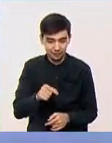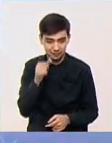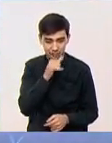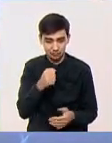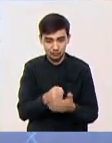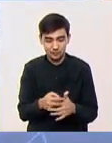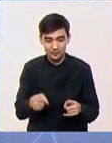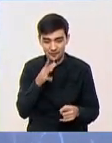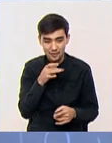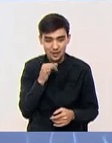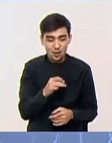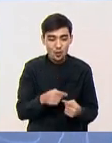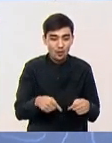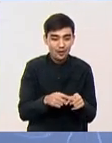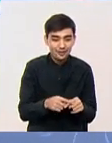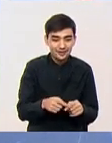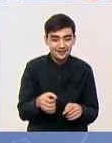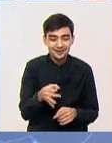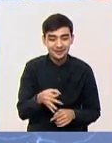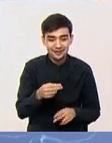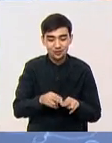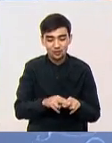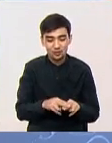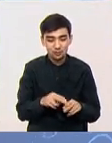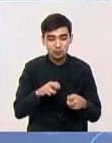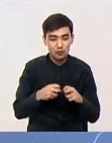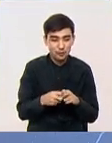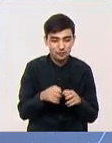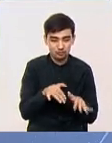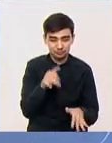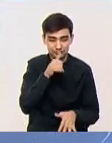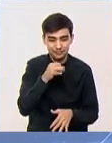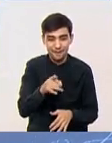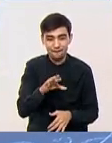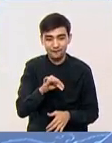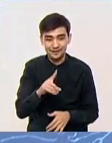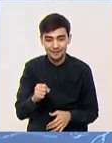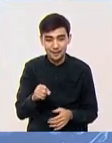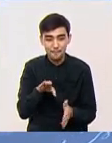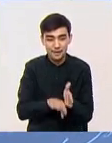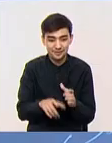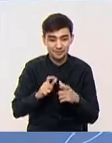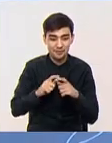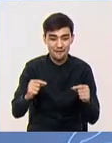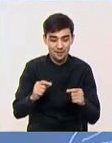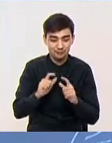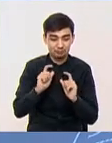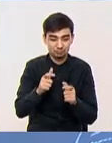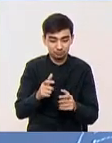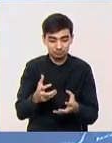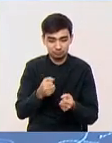что официальные органы страны не всем еще выдали приглашение, а без этого получить визу они не могут. Подробности в следующем